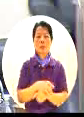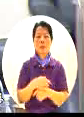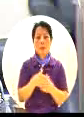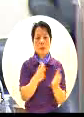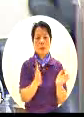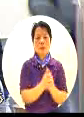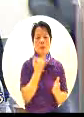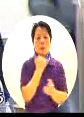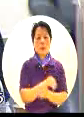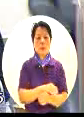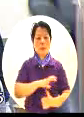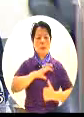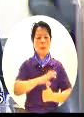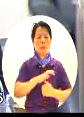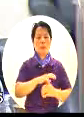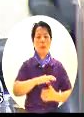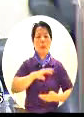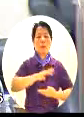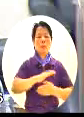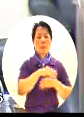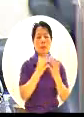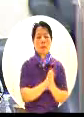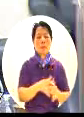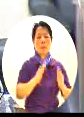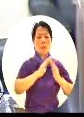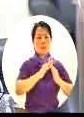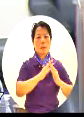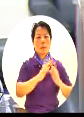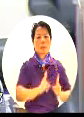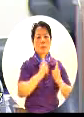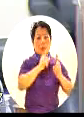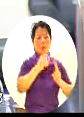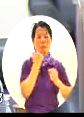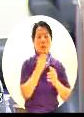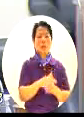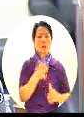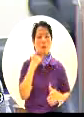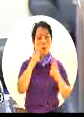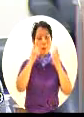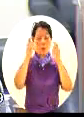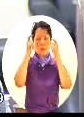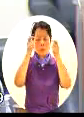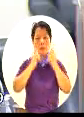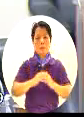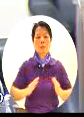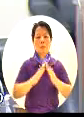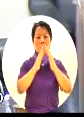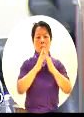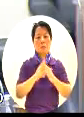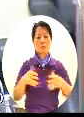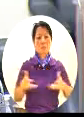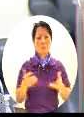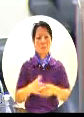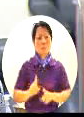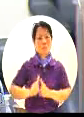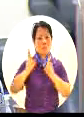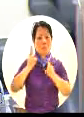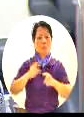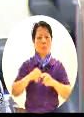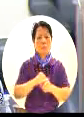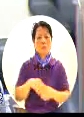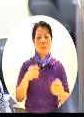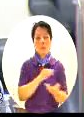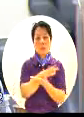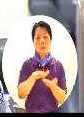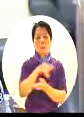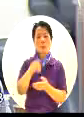压一些房价啦，万个高雄哦，诶，迄个厝价哈，起啊上离谱，咱讲唔知啦，对哦。我嘛咧感觉高